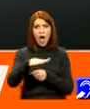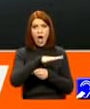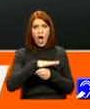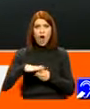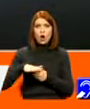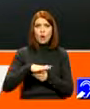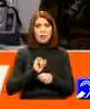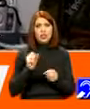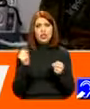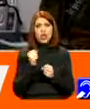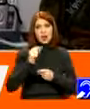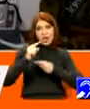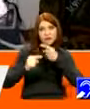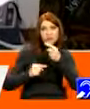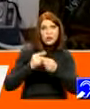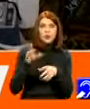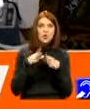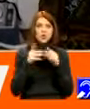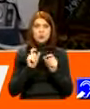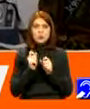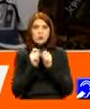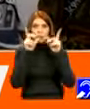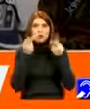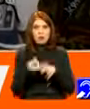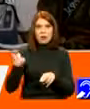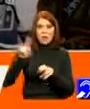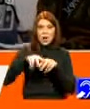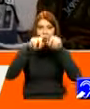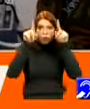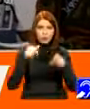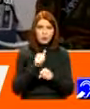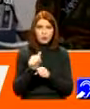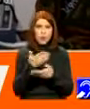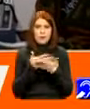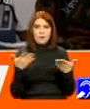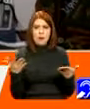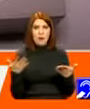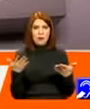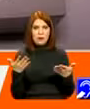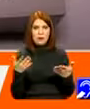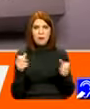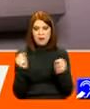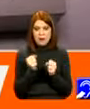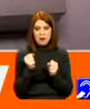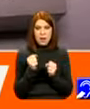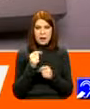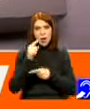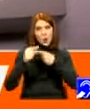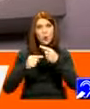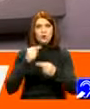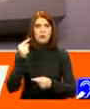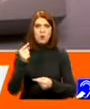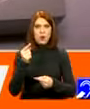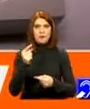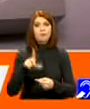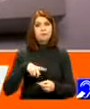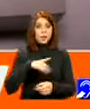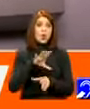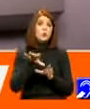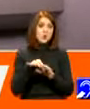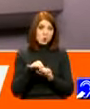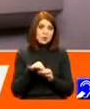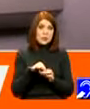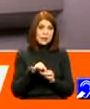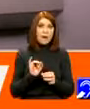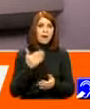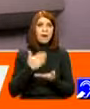practic și iarna viitoare iar omenii să nu se trezească din nou cu facturile majorate în iarna care urmează Este o soluție care